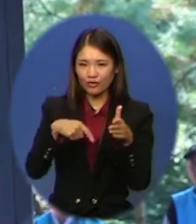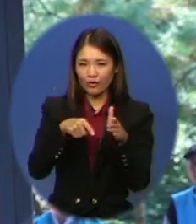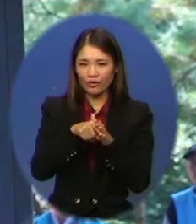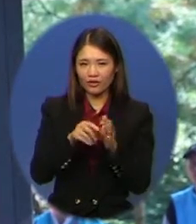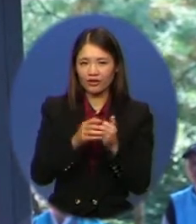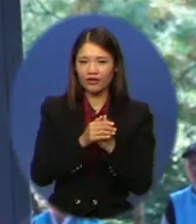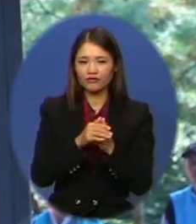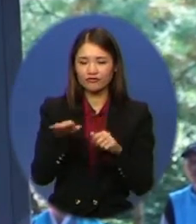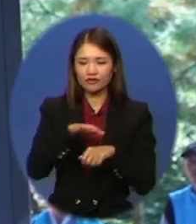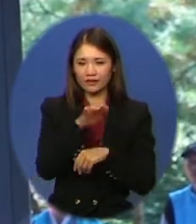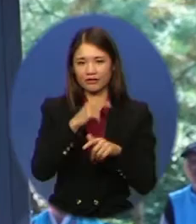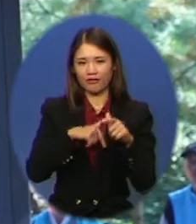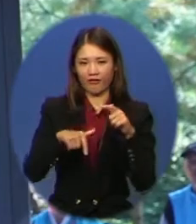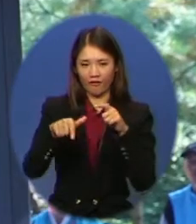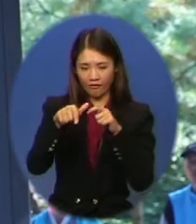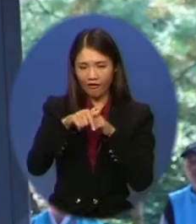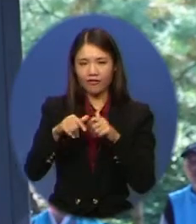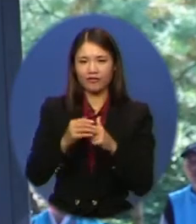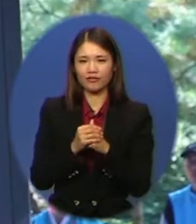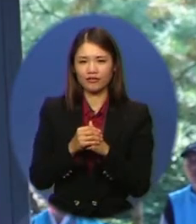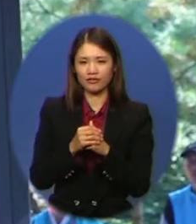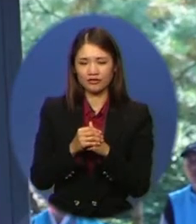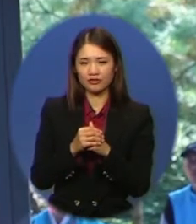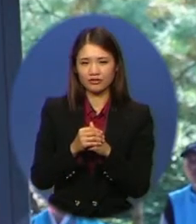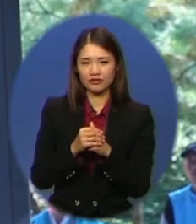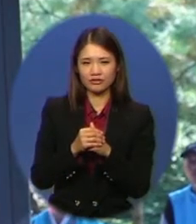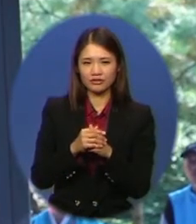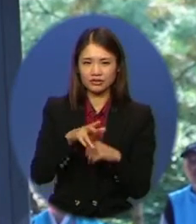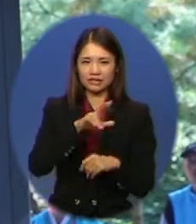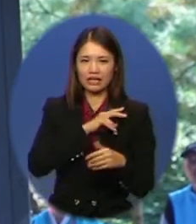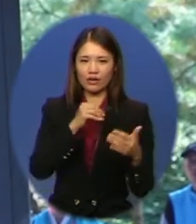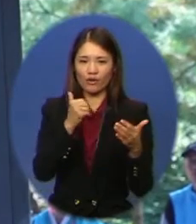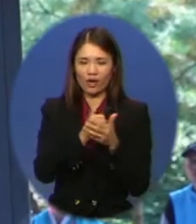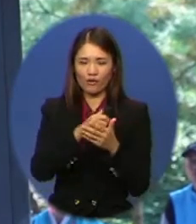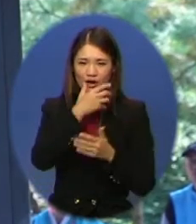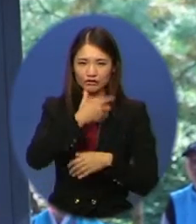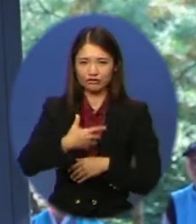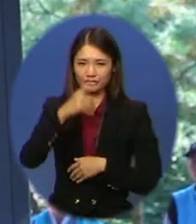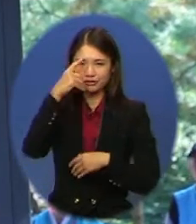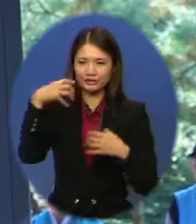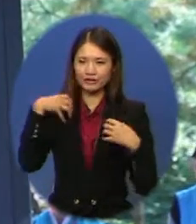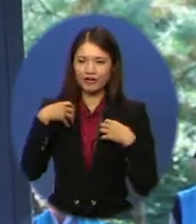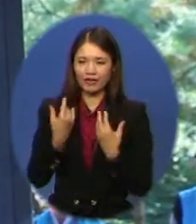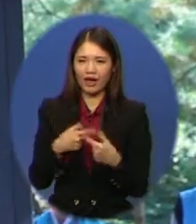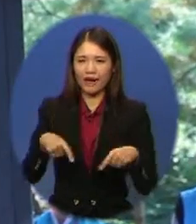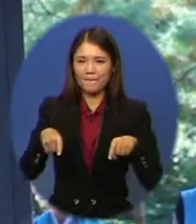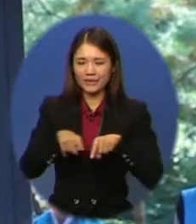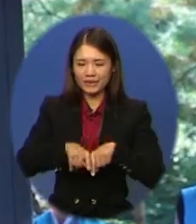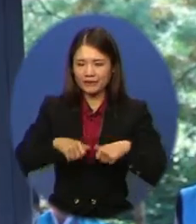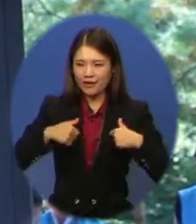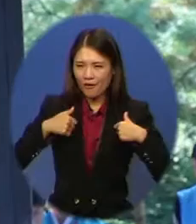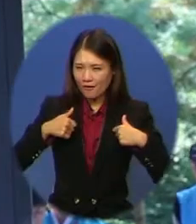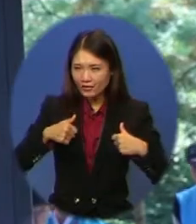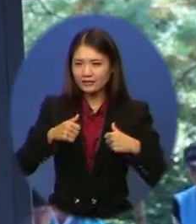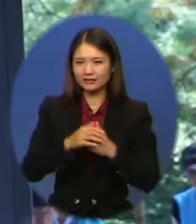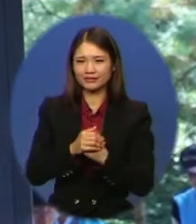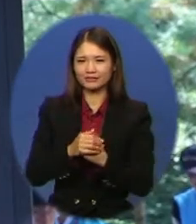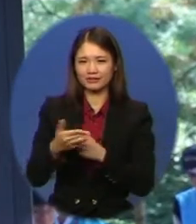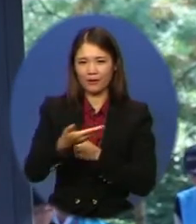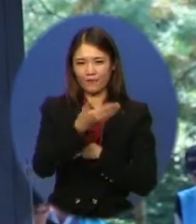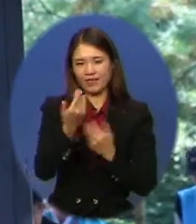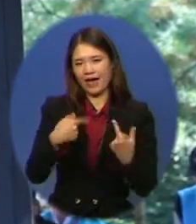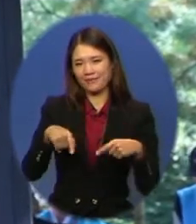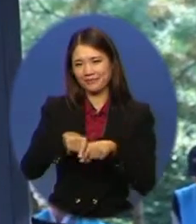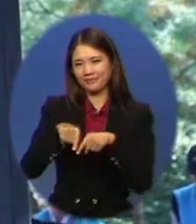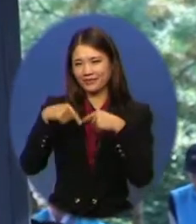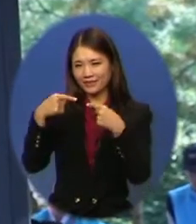장애인들을 위해서 우리가 더욱더 우리 의회에 또 구청에서 더욱더 앞으로 힘써서 여러분과 함께 하도록 하겠습니다.